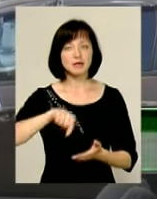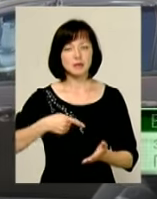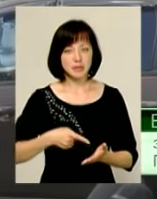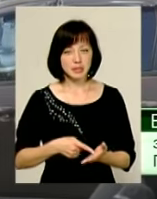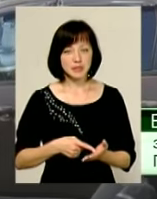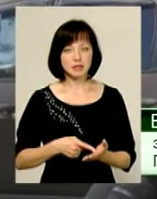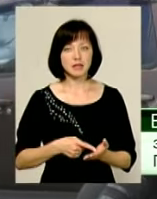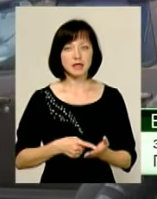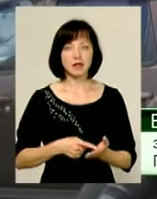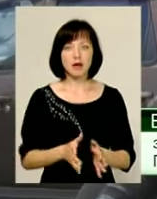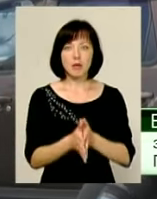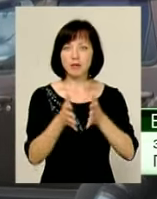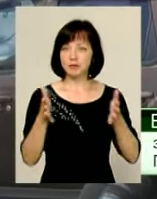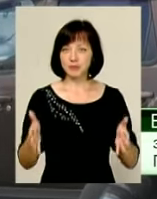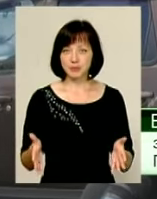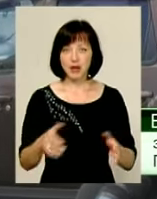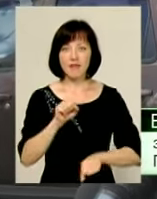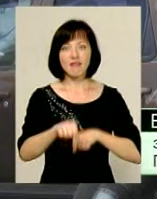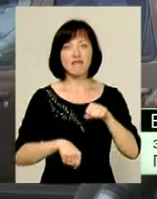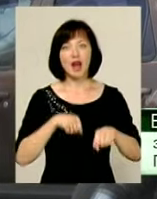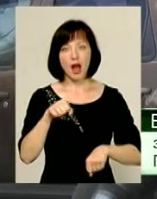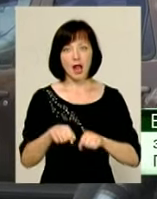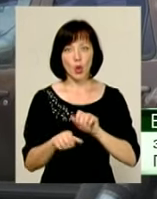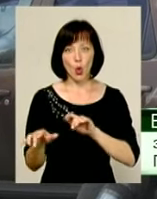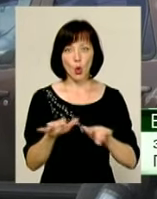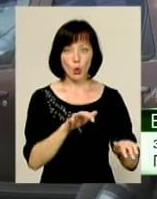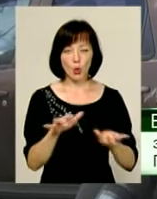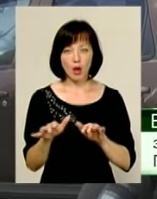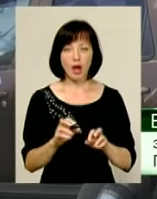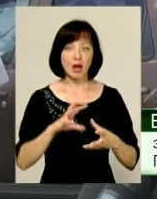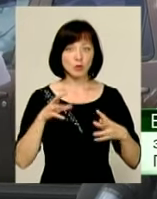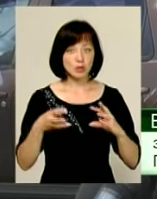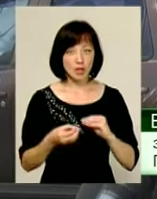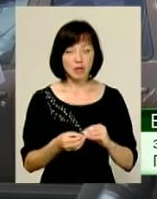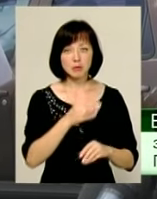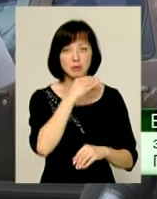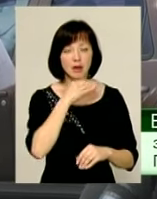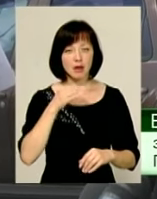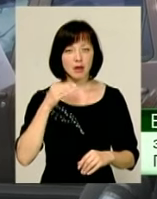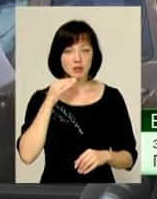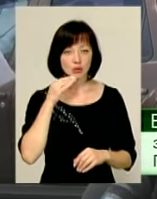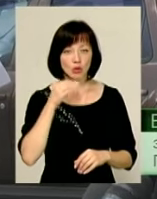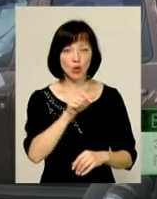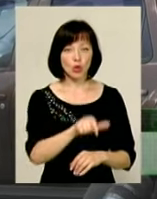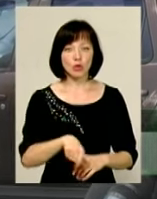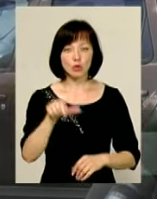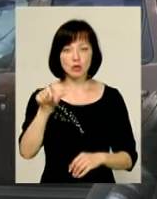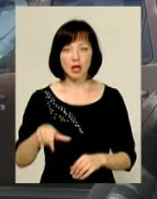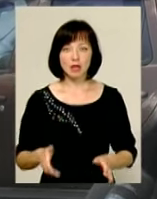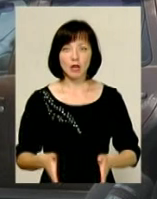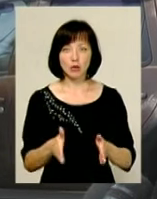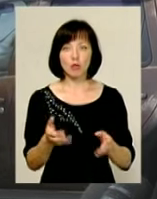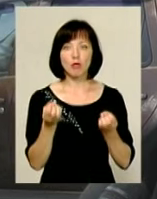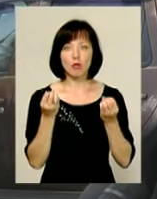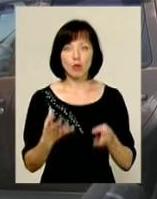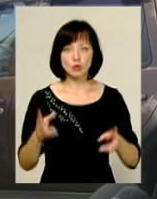е, набуває дуже великих обертів велорух. Е, як результат, дуже багато людей виїжджає на дорогу